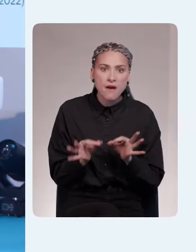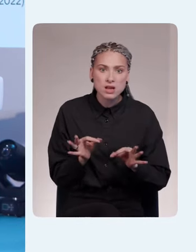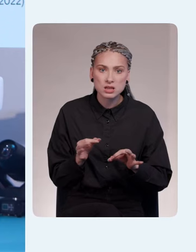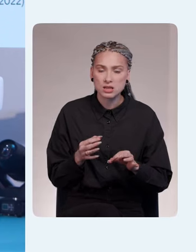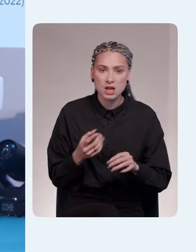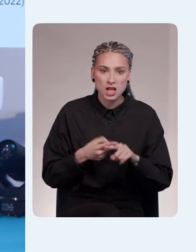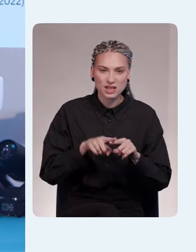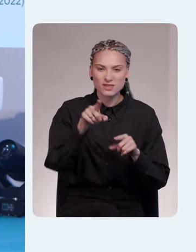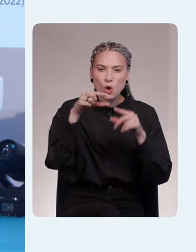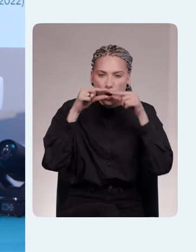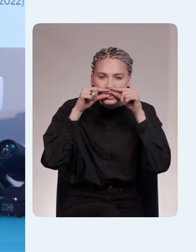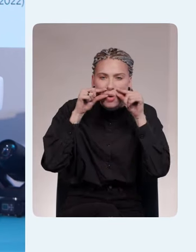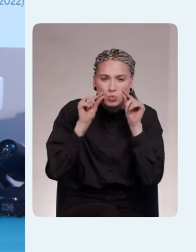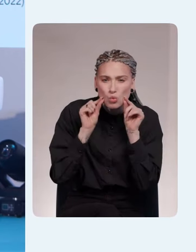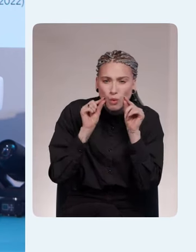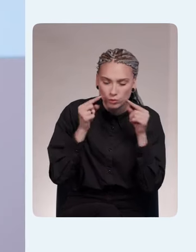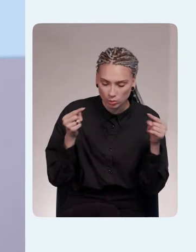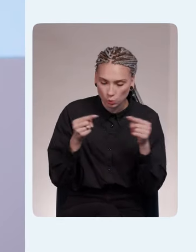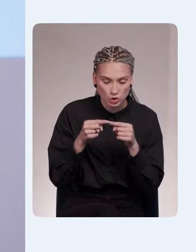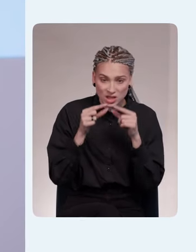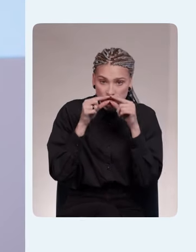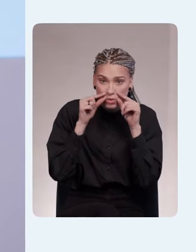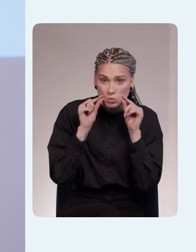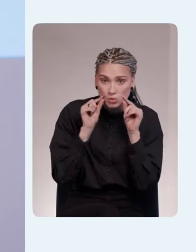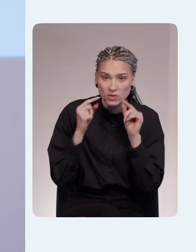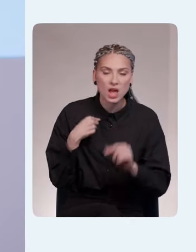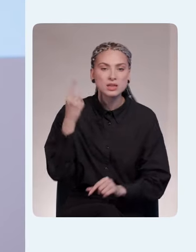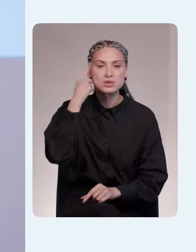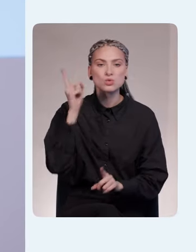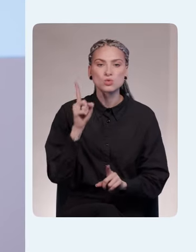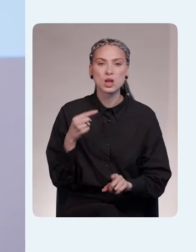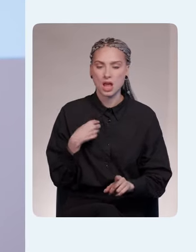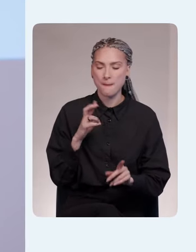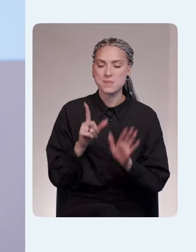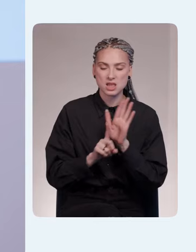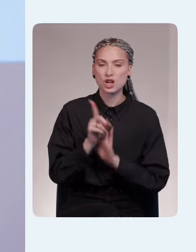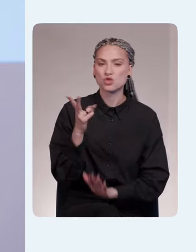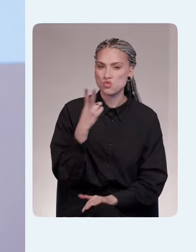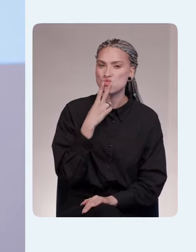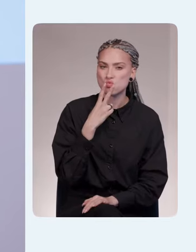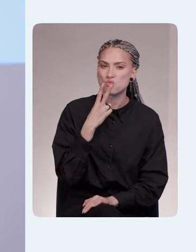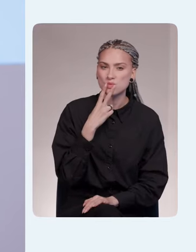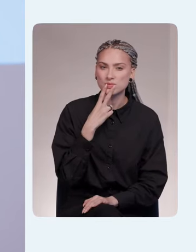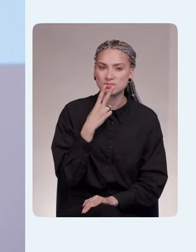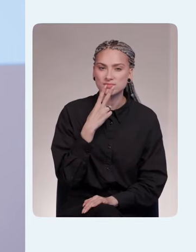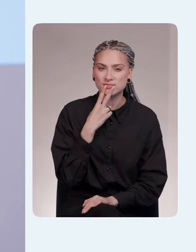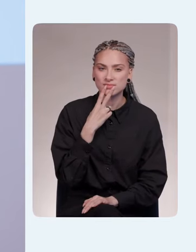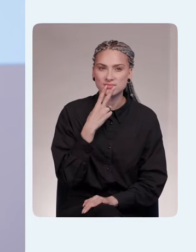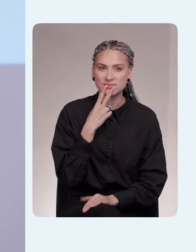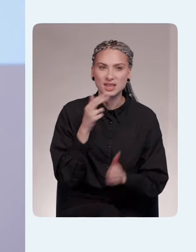усов, точно из-за усов. Я задумался о том, что я принципиально бы начал курить сигареты возле детских садов.